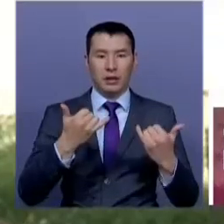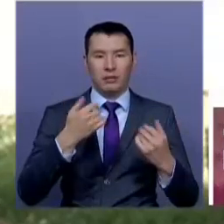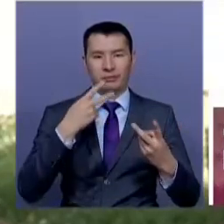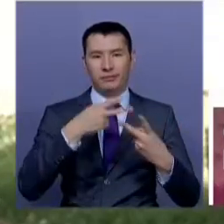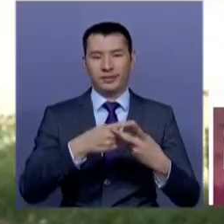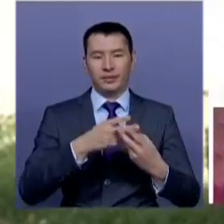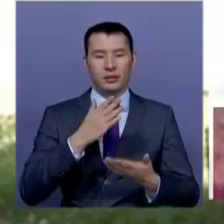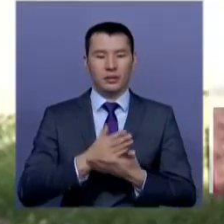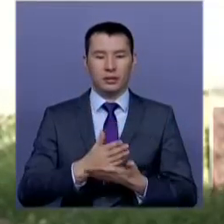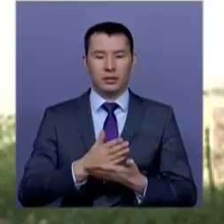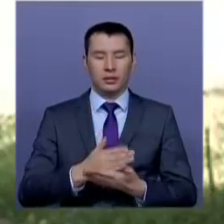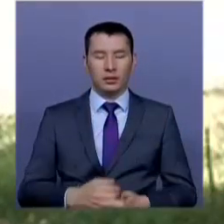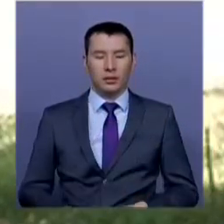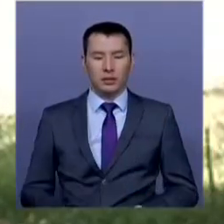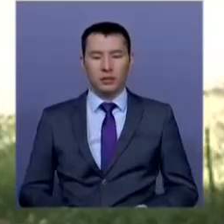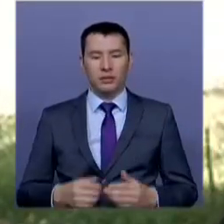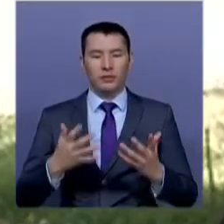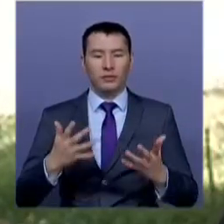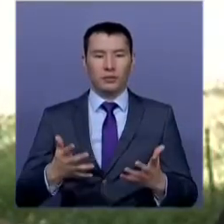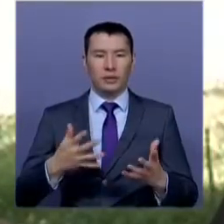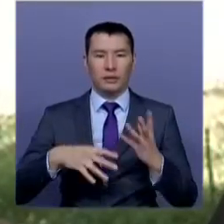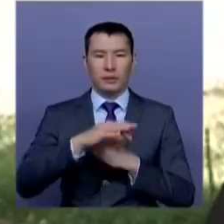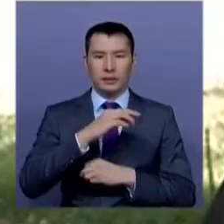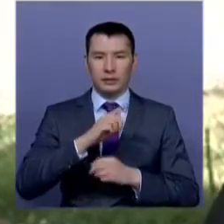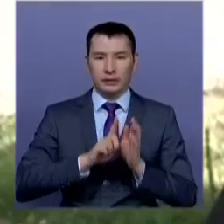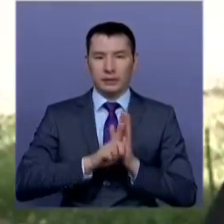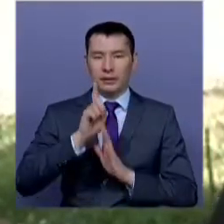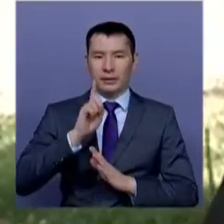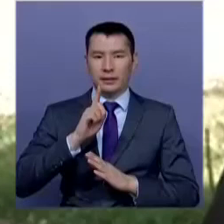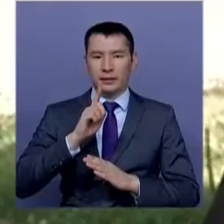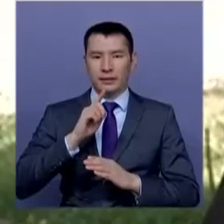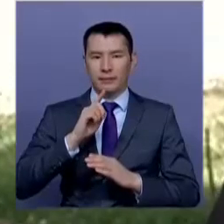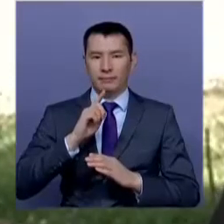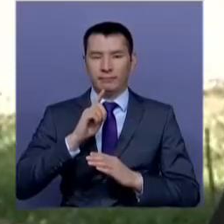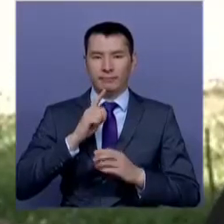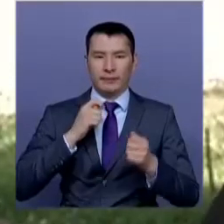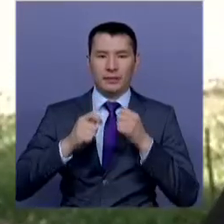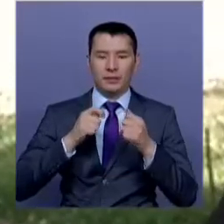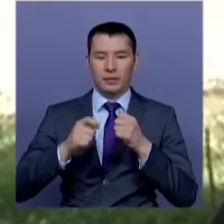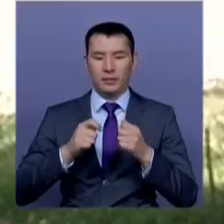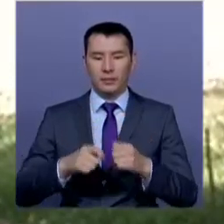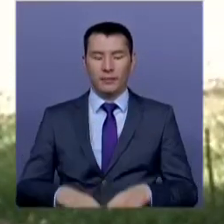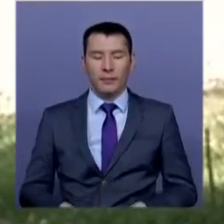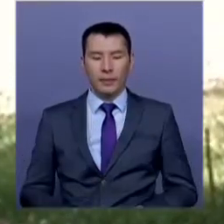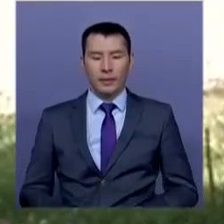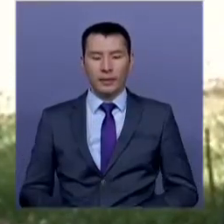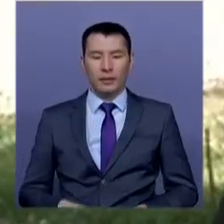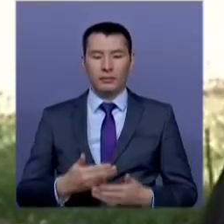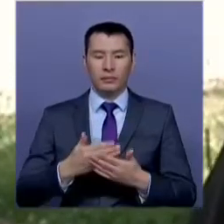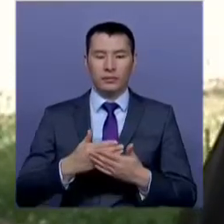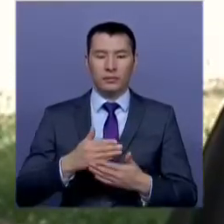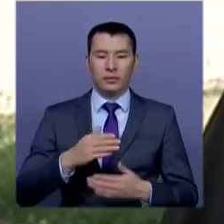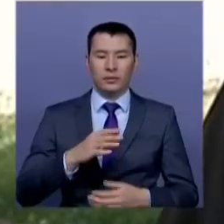наказание. Как правило, это одна схема, допустим, один и тот же злоумышленник, он сбывает